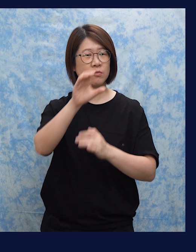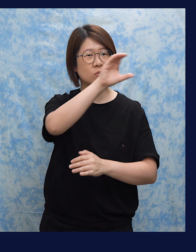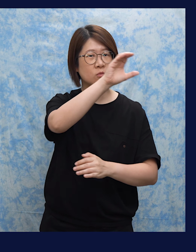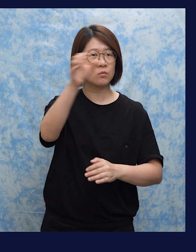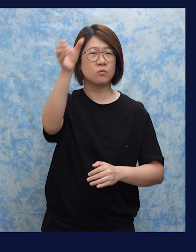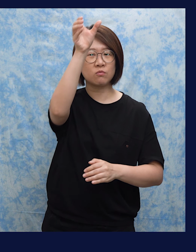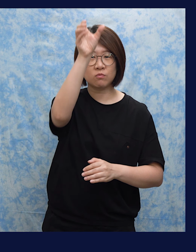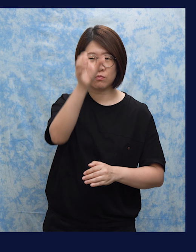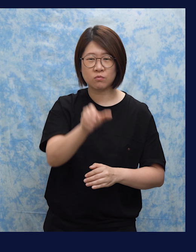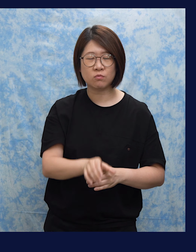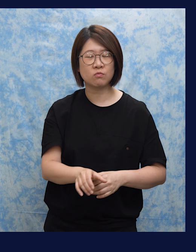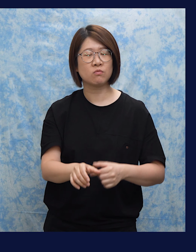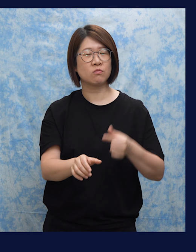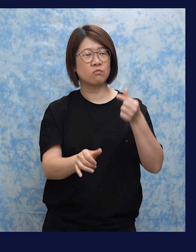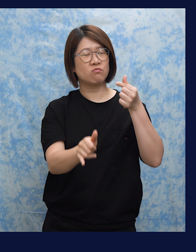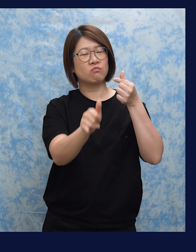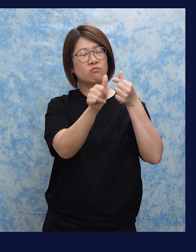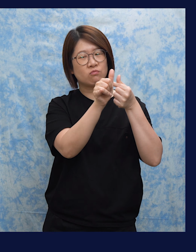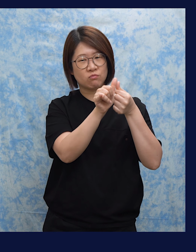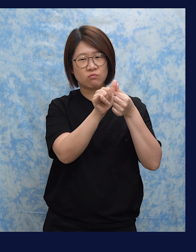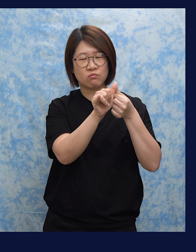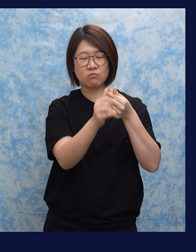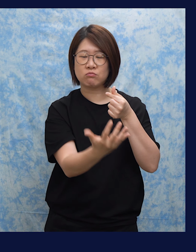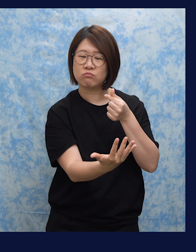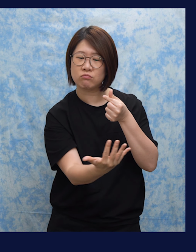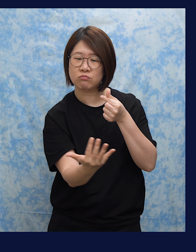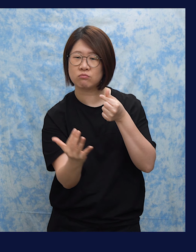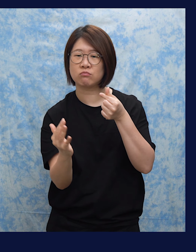Stund aber bei dem Kreuze